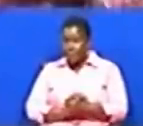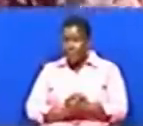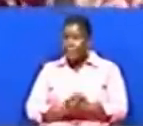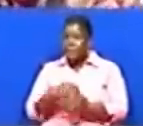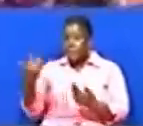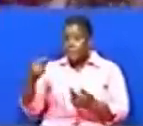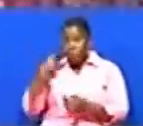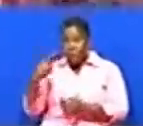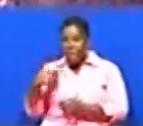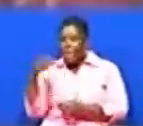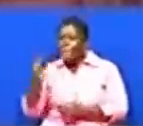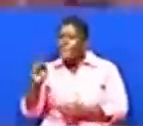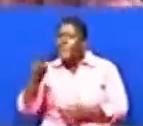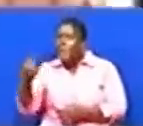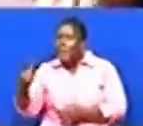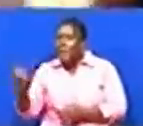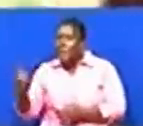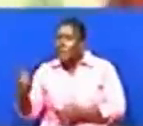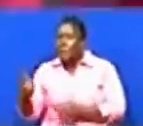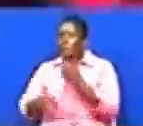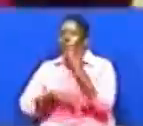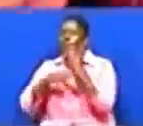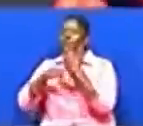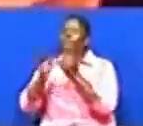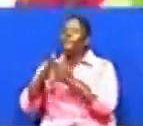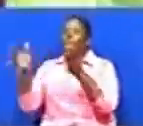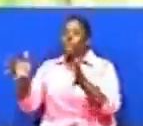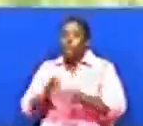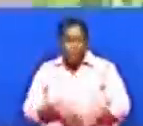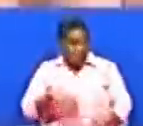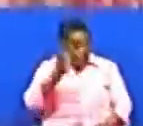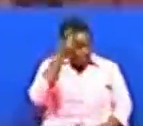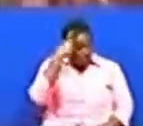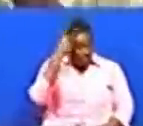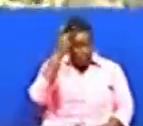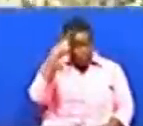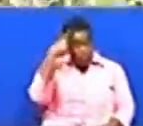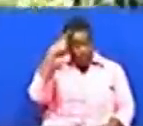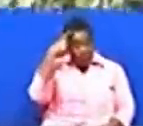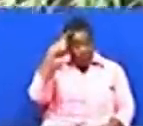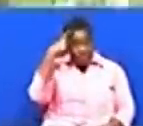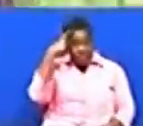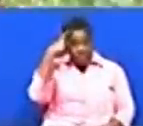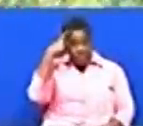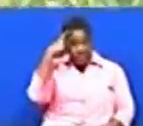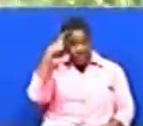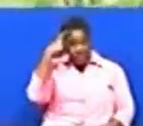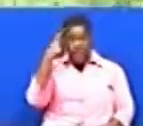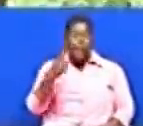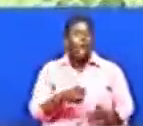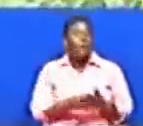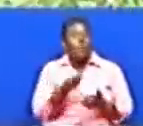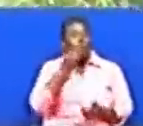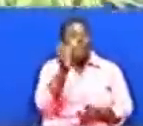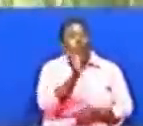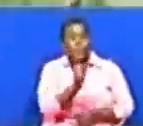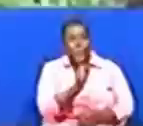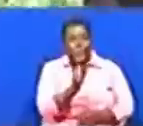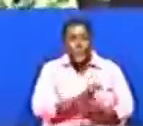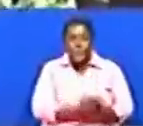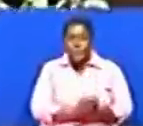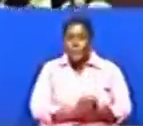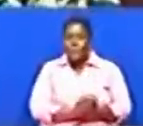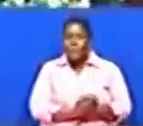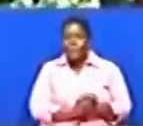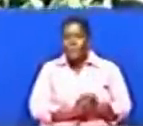pia kuna mtafutwa nani amezidi mwenzake. Yule amezidi mwenzake. Kwa nini hii? Alafu hii kichwa ndio inakaa pamoja na nani? Na